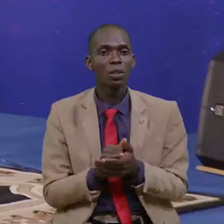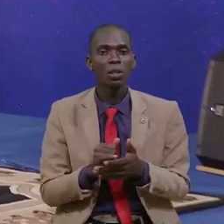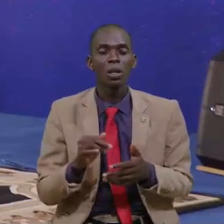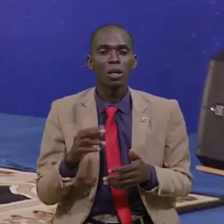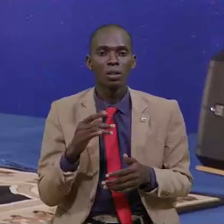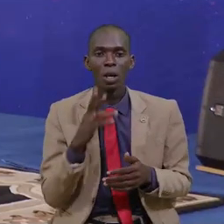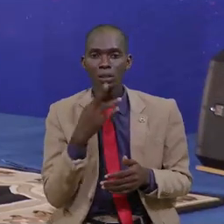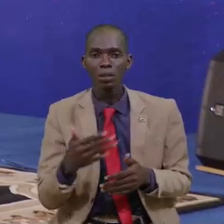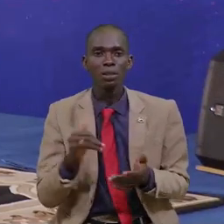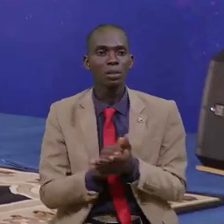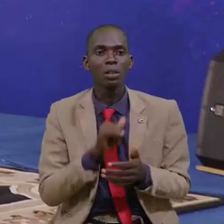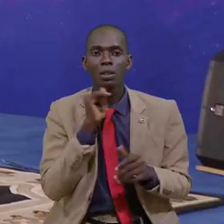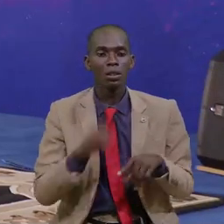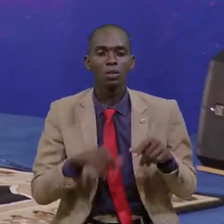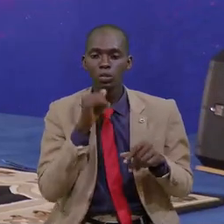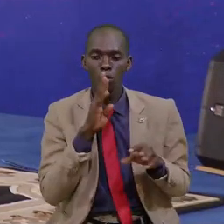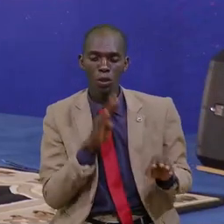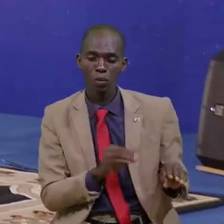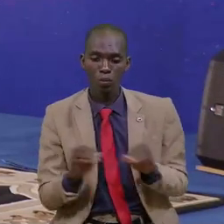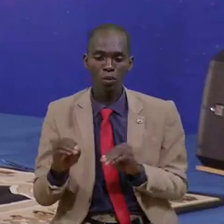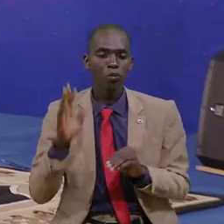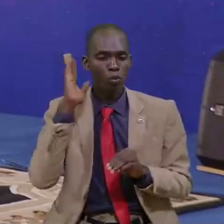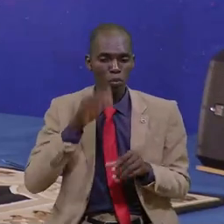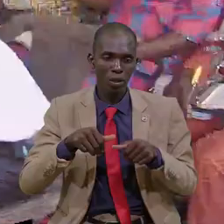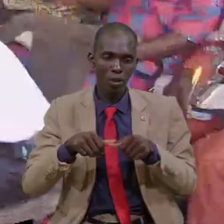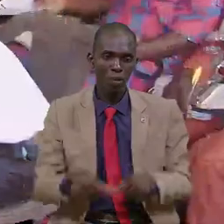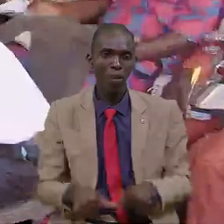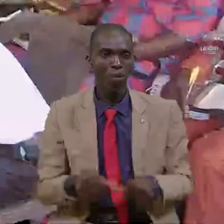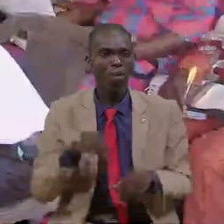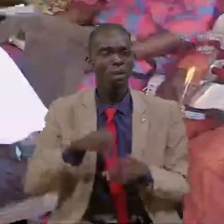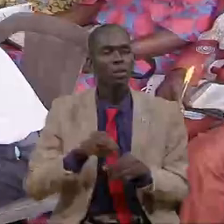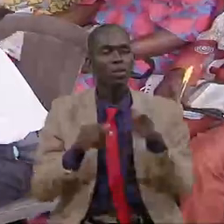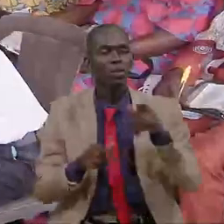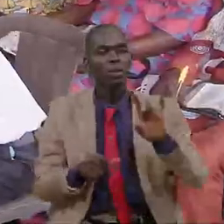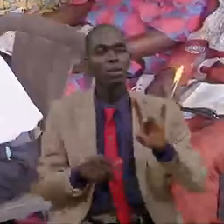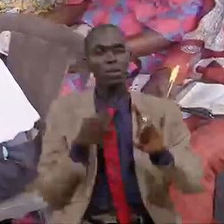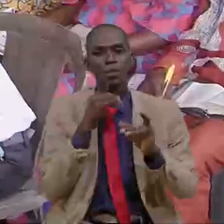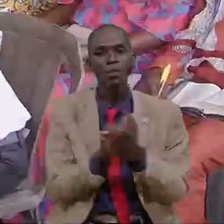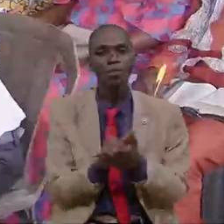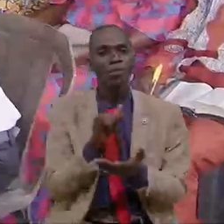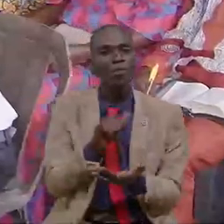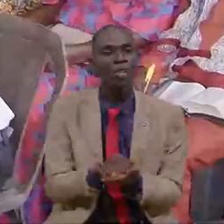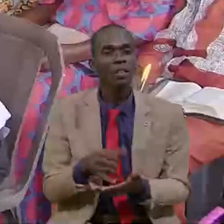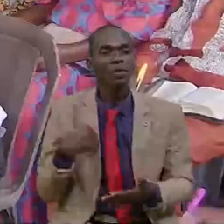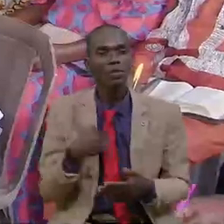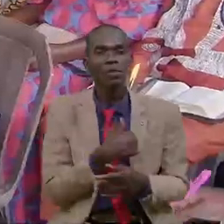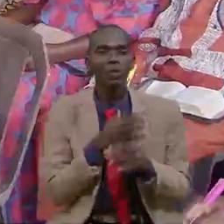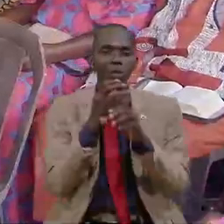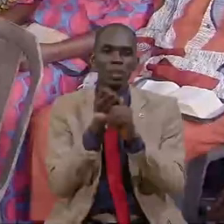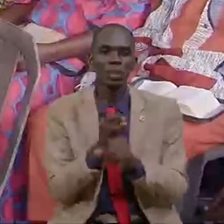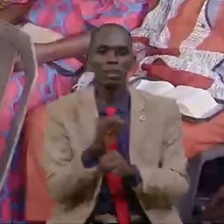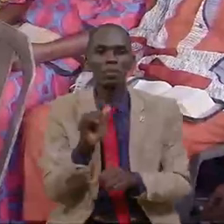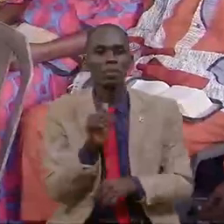qui ne peuvent être ébranlés vont demeurer. Verset 28, c'est pourquoi recevant un royaume inébranlable,